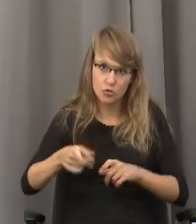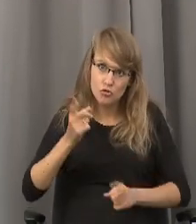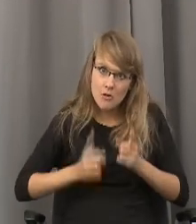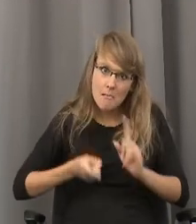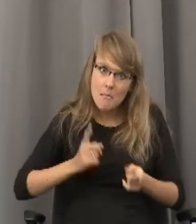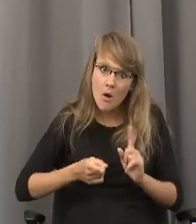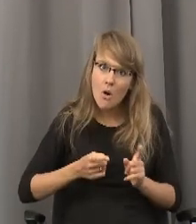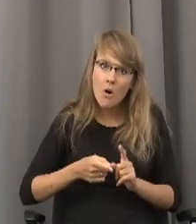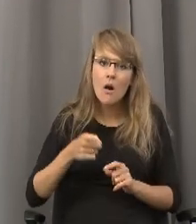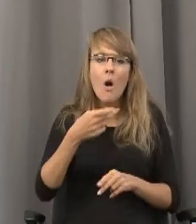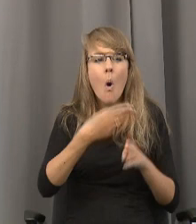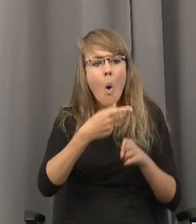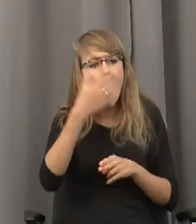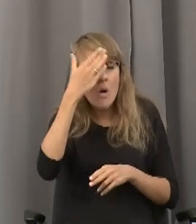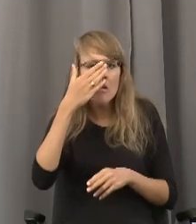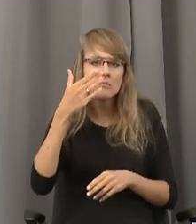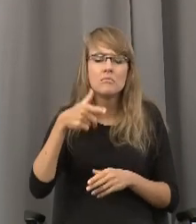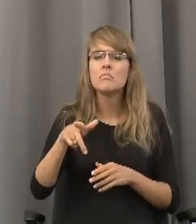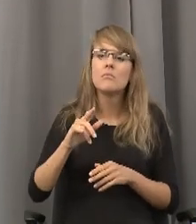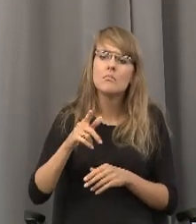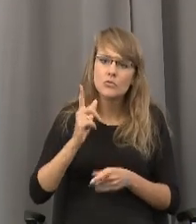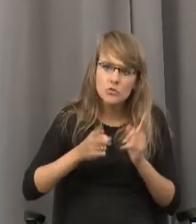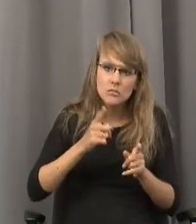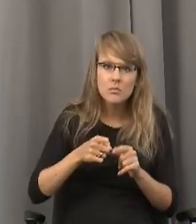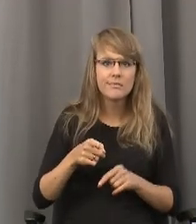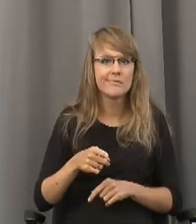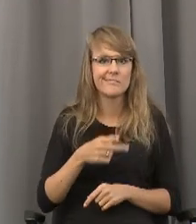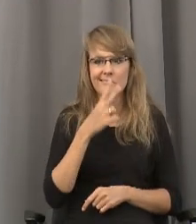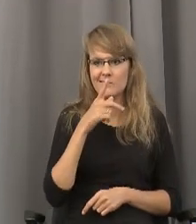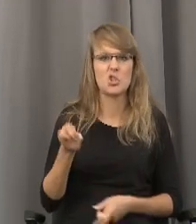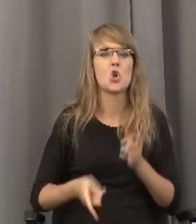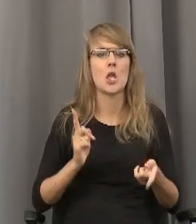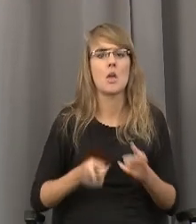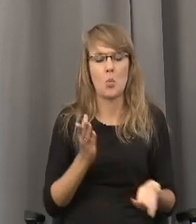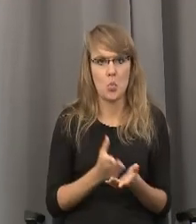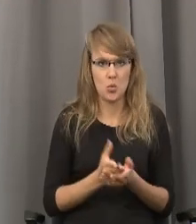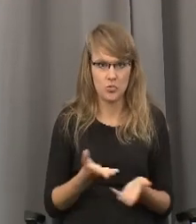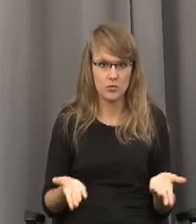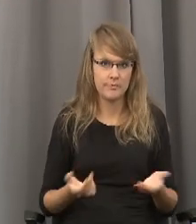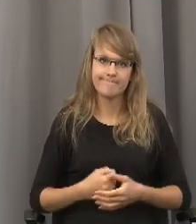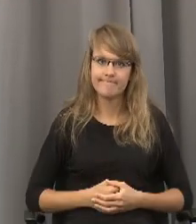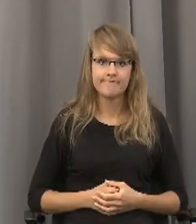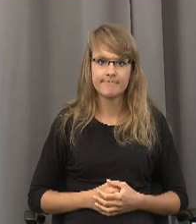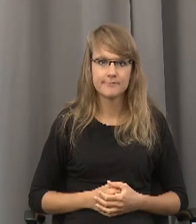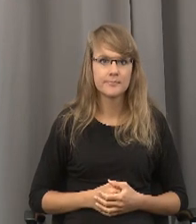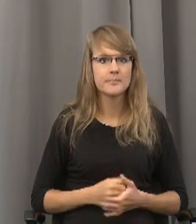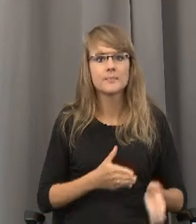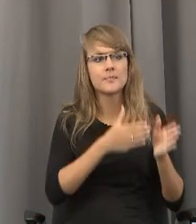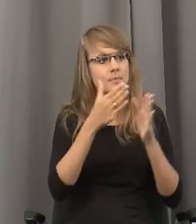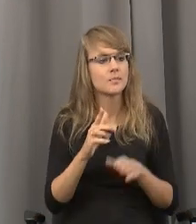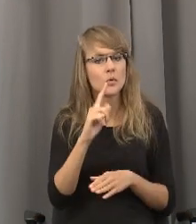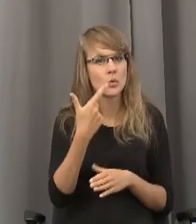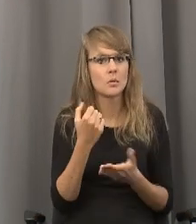badają chorych z otępieniem, najczęściej za szybko. I druga rzecz, która się z tym